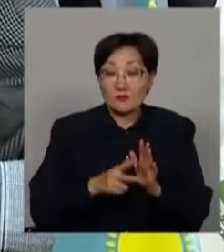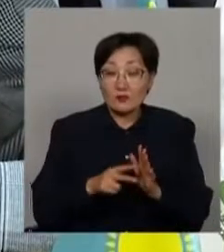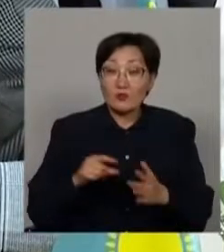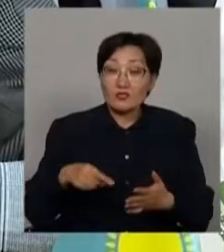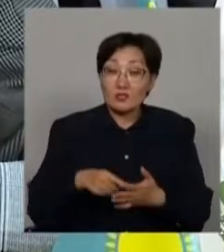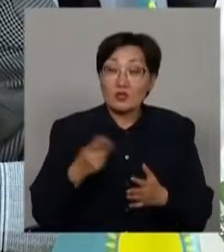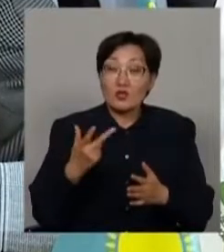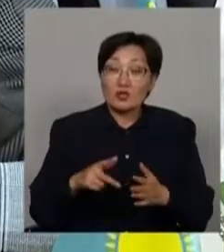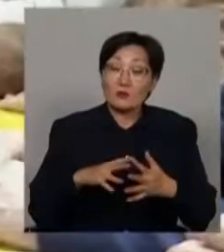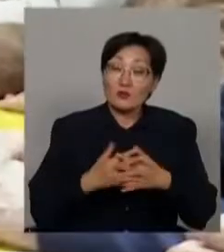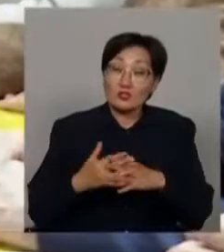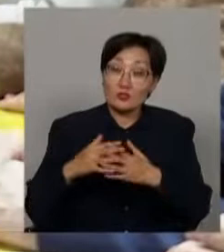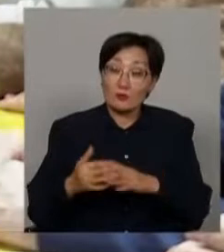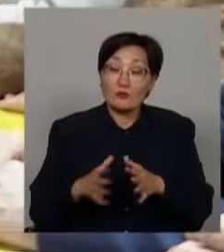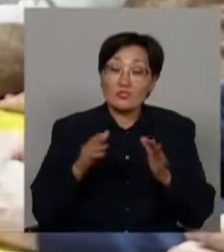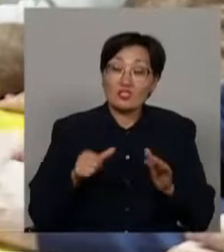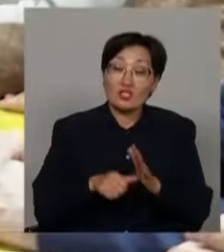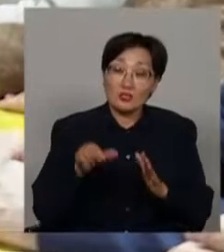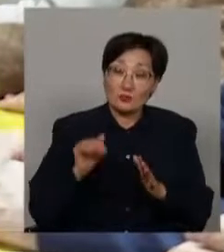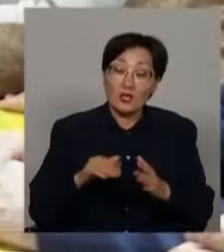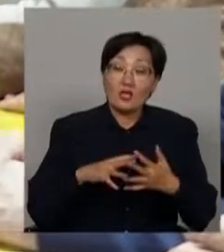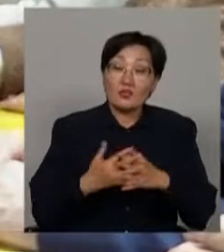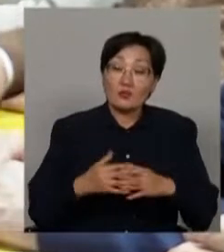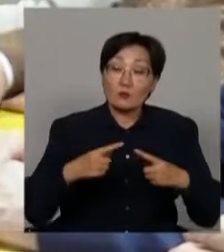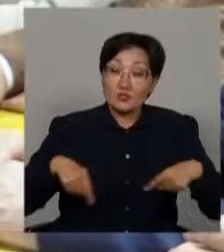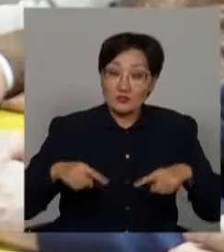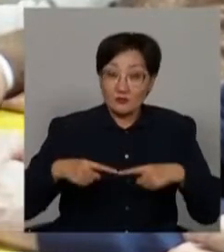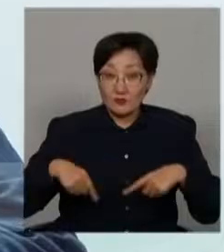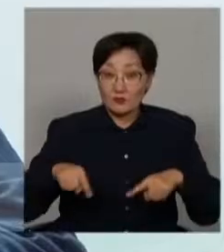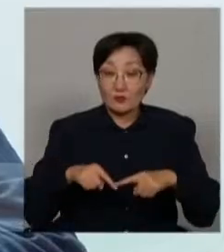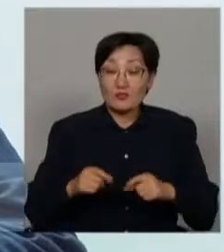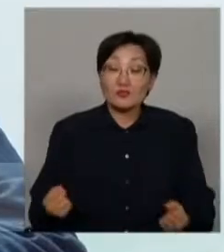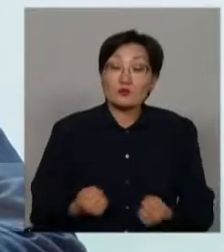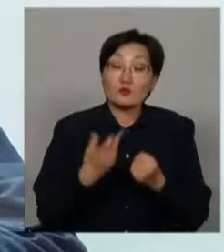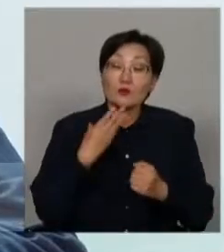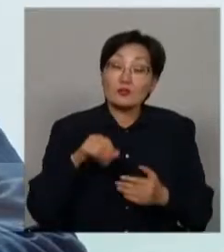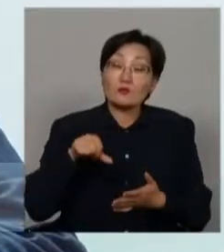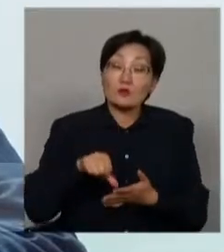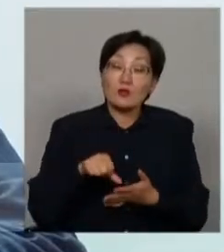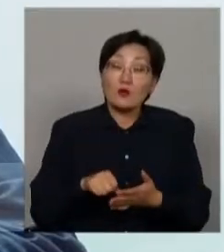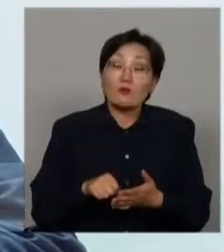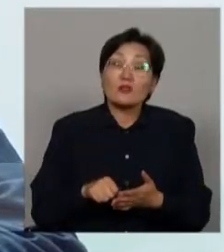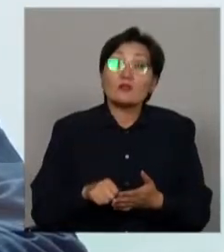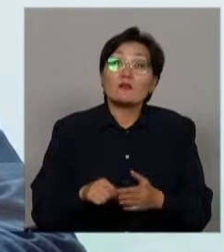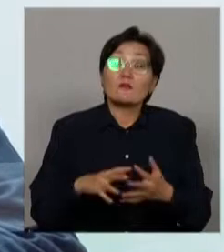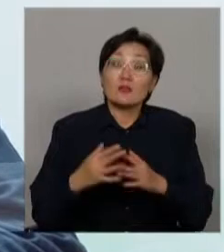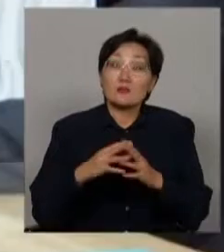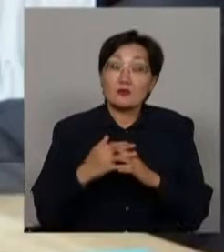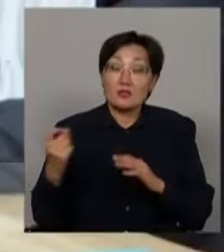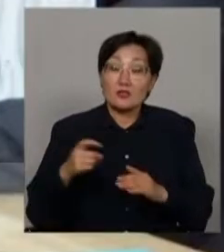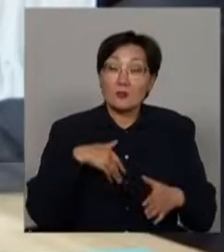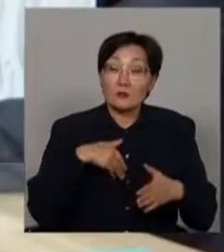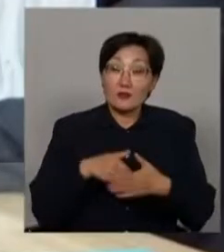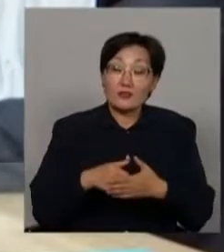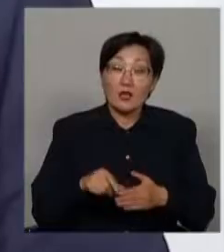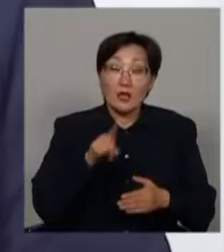городов, 30 поселков и более 6 тысяч сельских населенных пунктов. В поддержку своего кандидата выступили фермеры и активисты молодежного